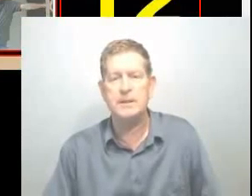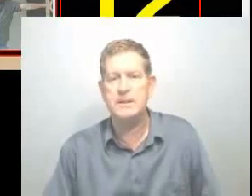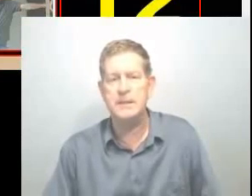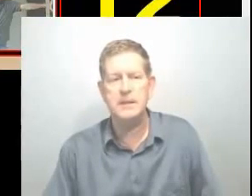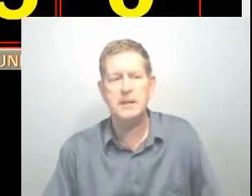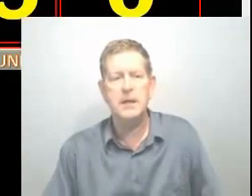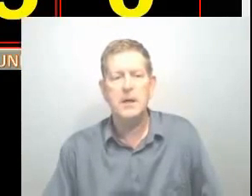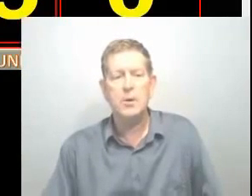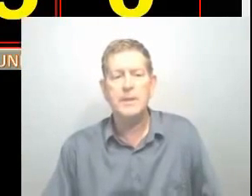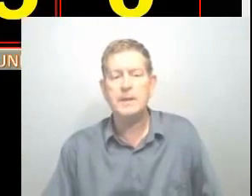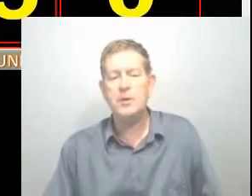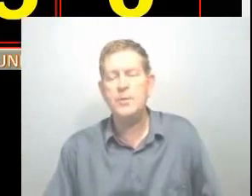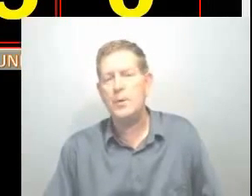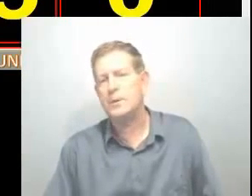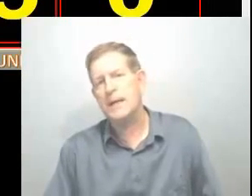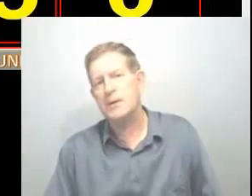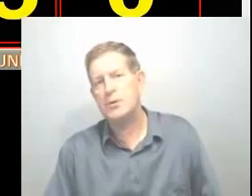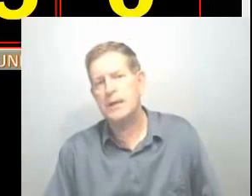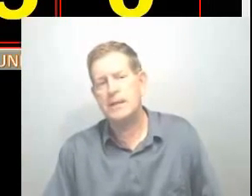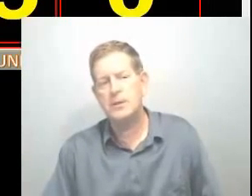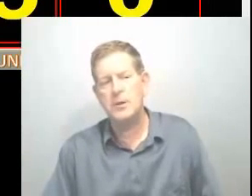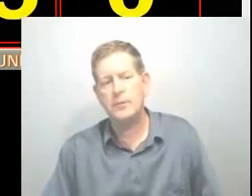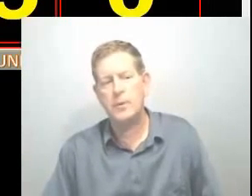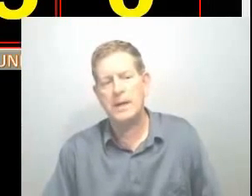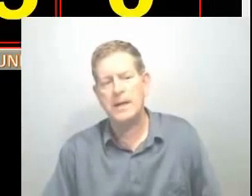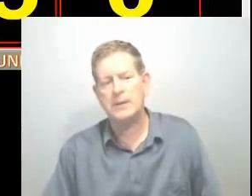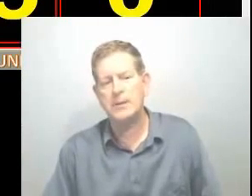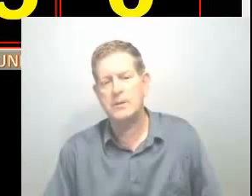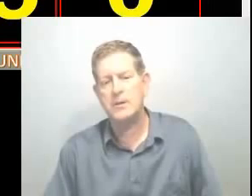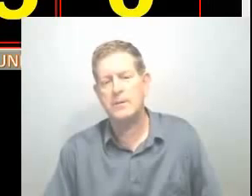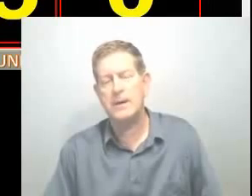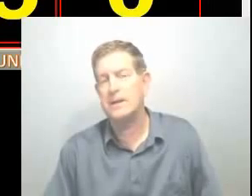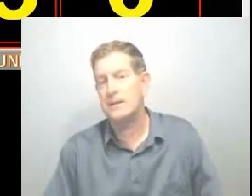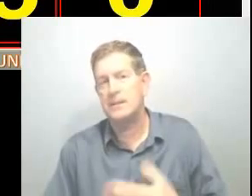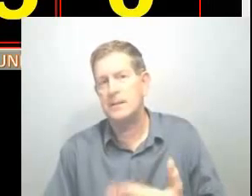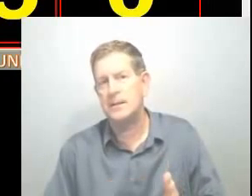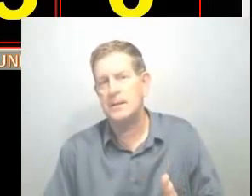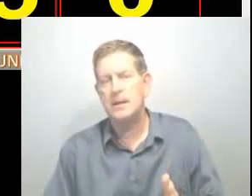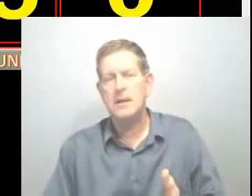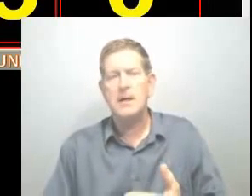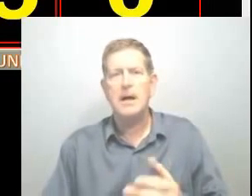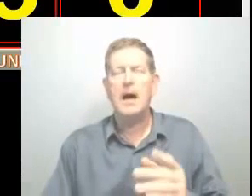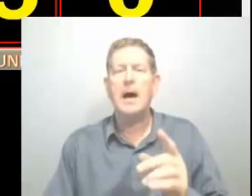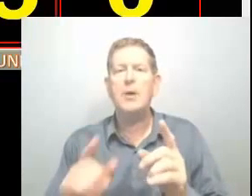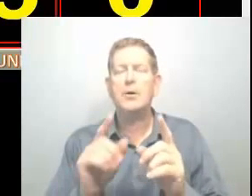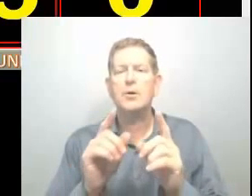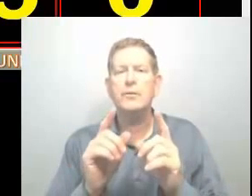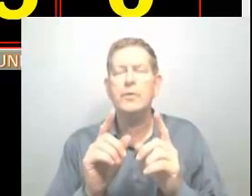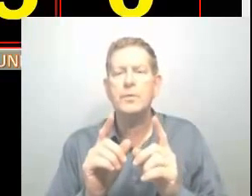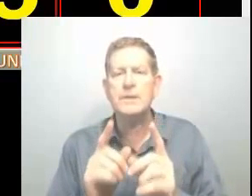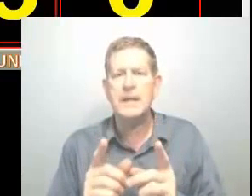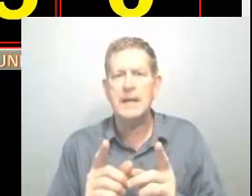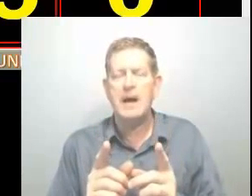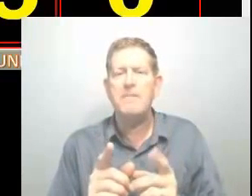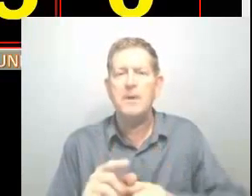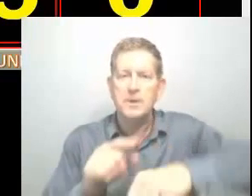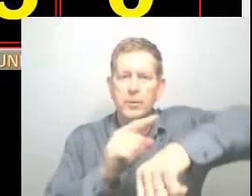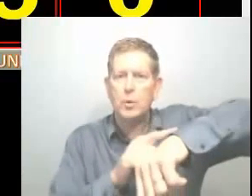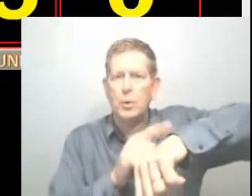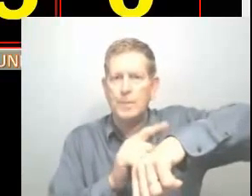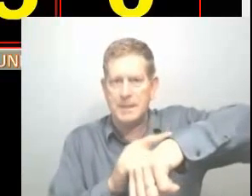ou bien dire, ou bien des numéros de 1 jusqu'à 19, 3, 4, 19, 15, etc. Alors, je vous